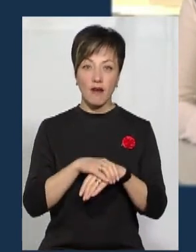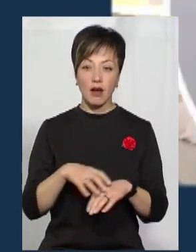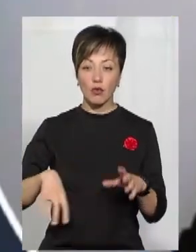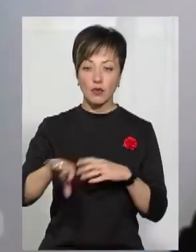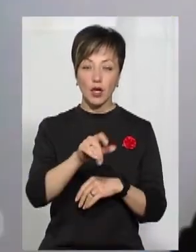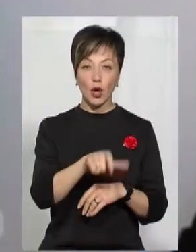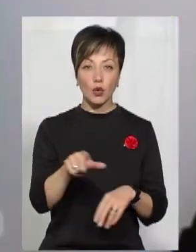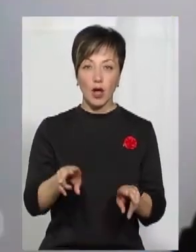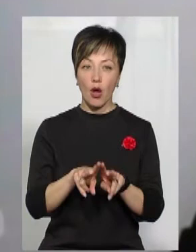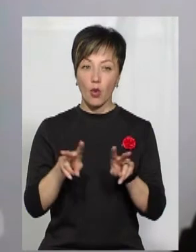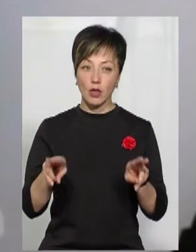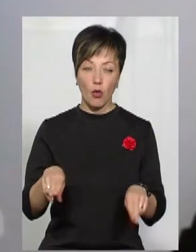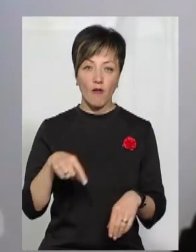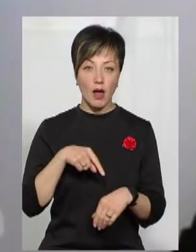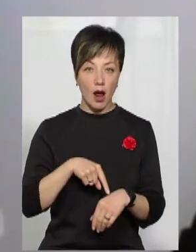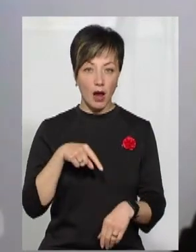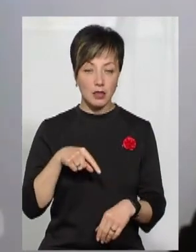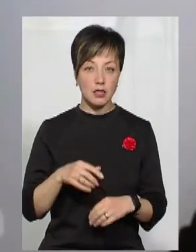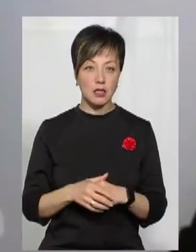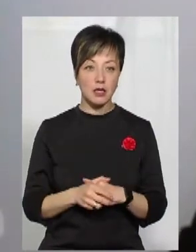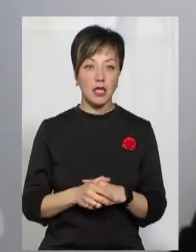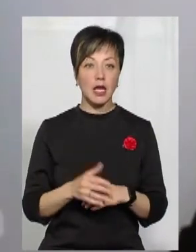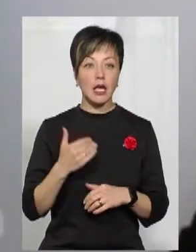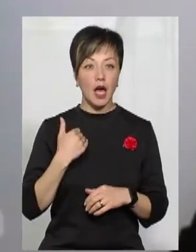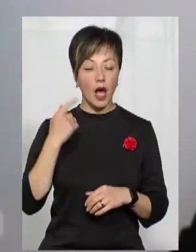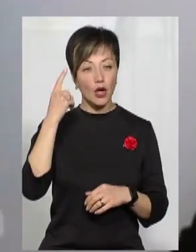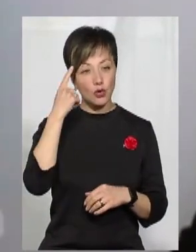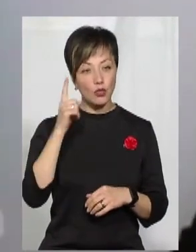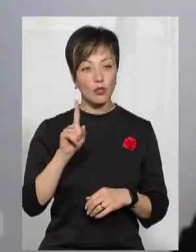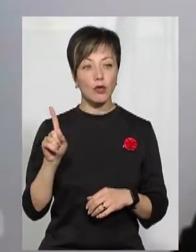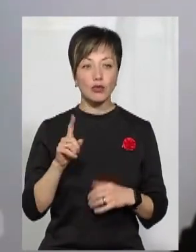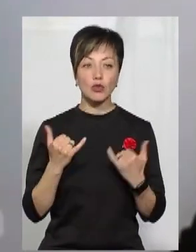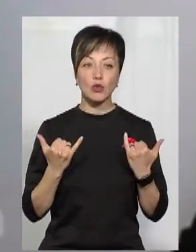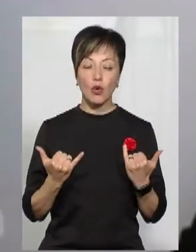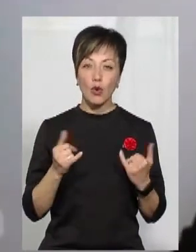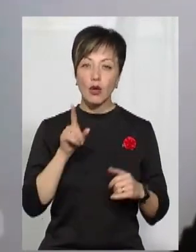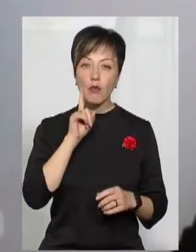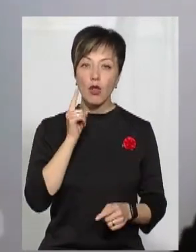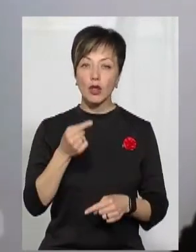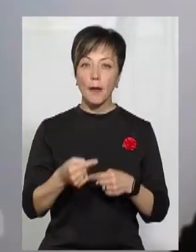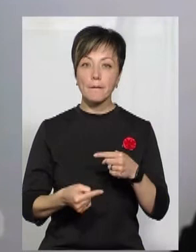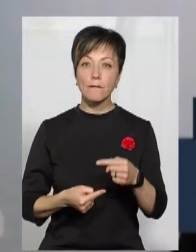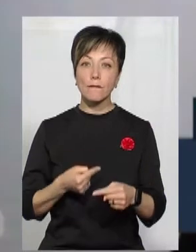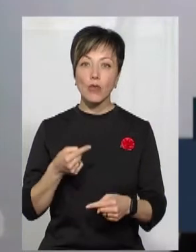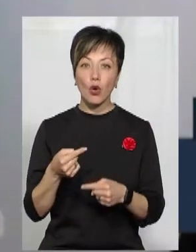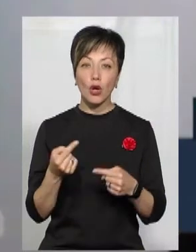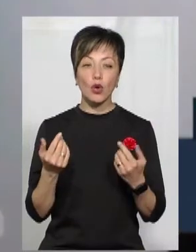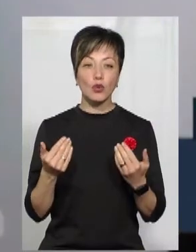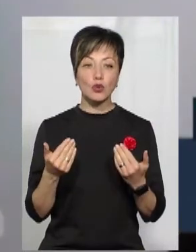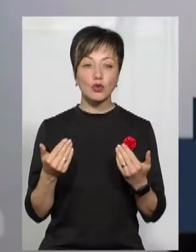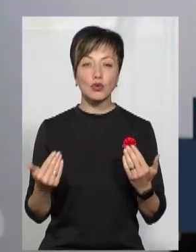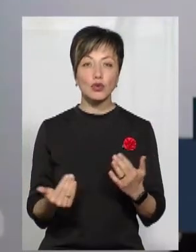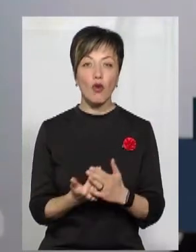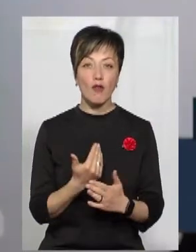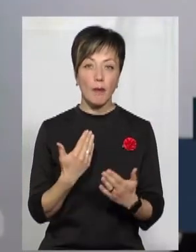реакція, розумієте? А я думаю, що сьогодні молоде покоління вже із, саме з